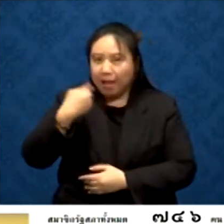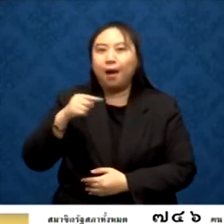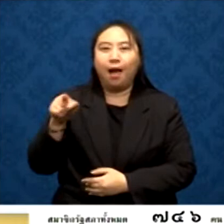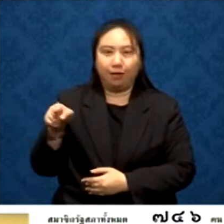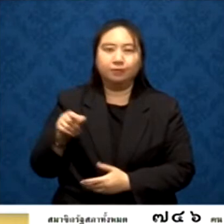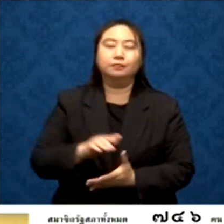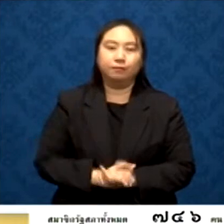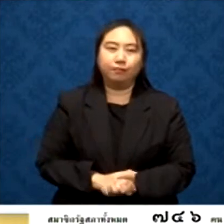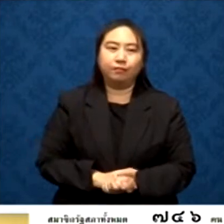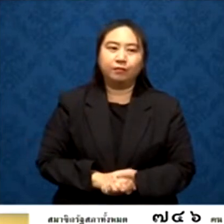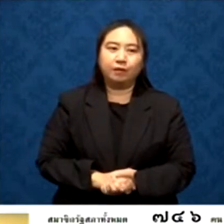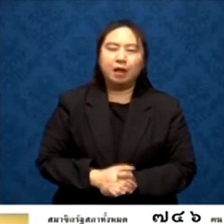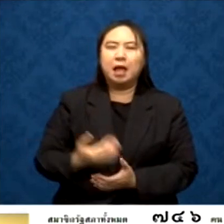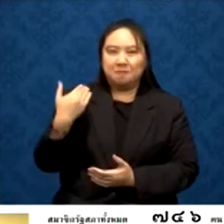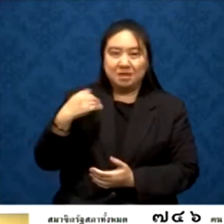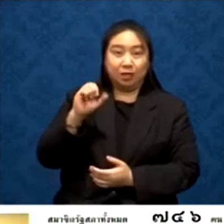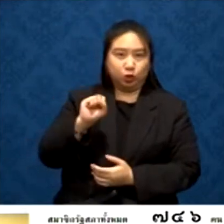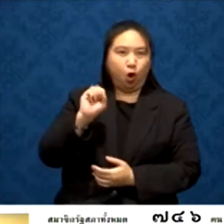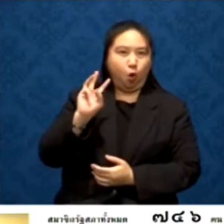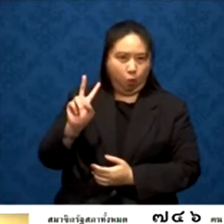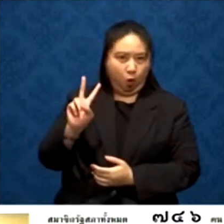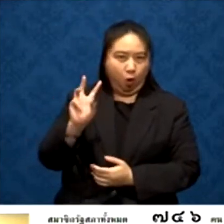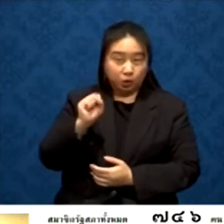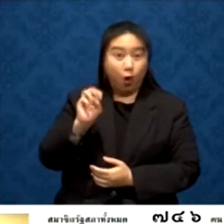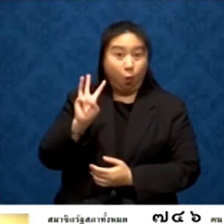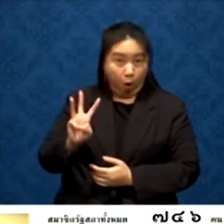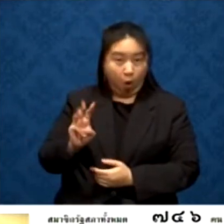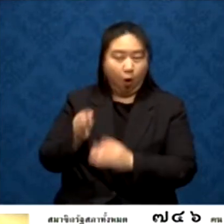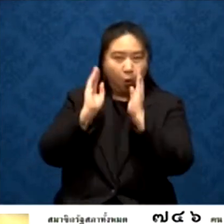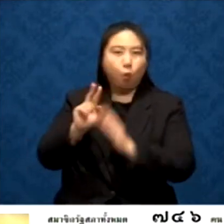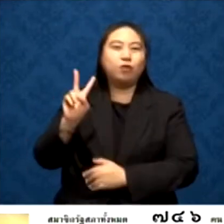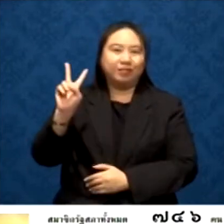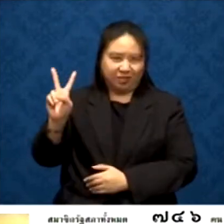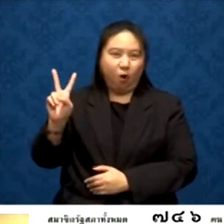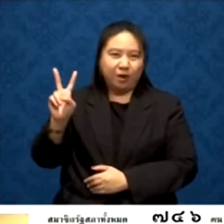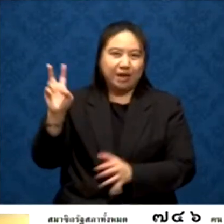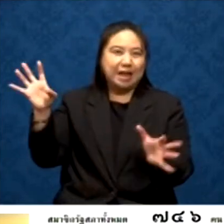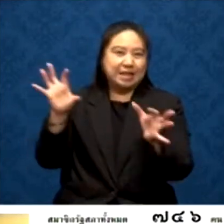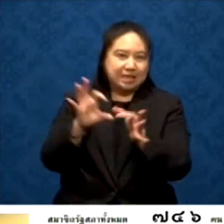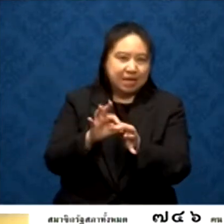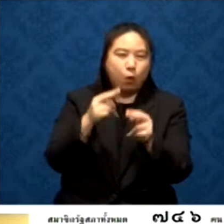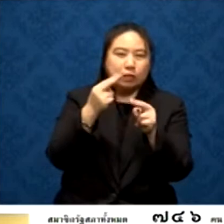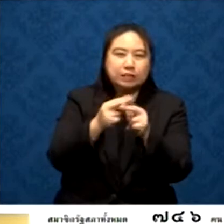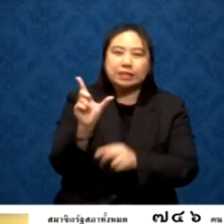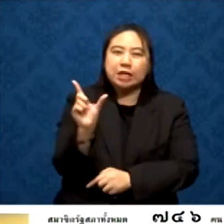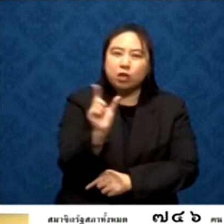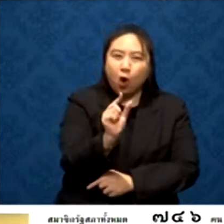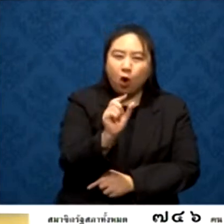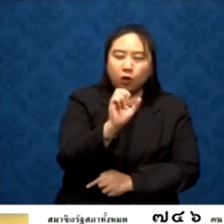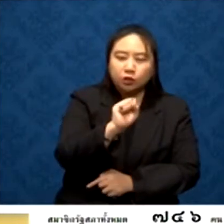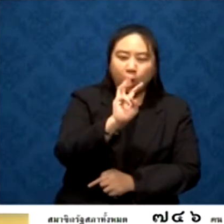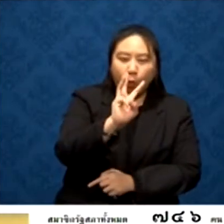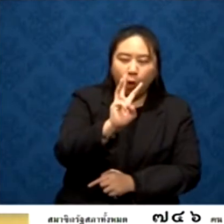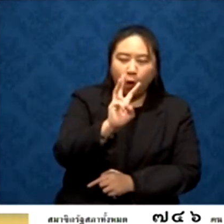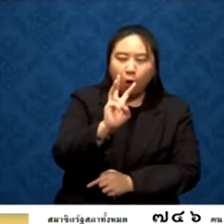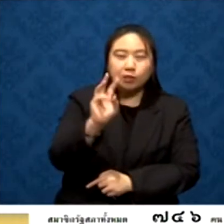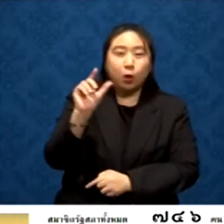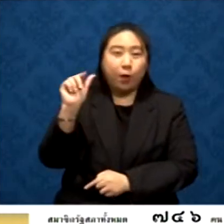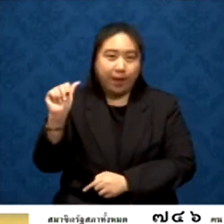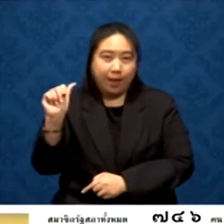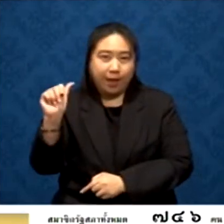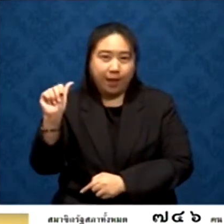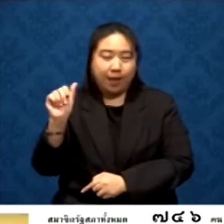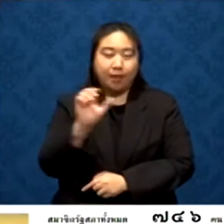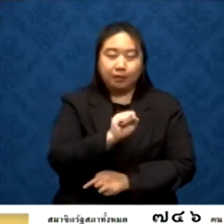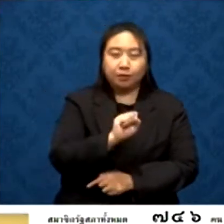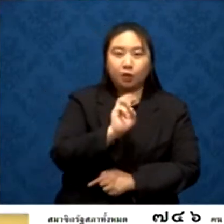องบอกว่าสว.2คนที่เกี่ยวข้องใช้ชื่อย่อสว.ทรงเอและสว.